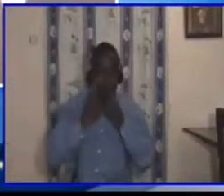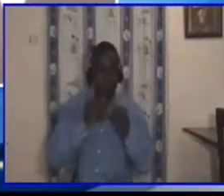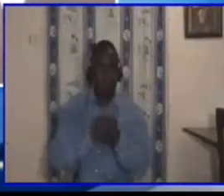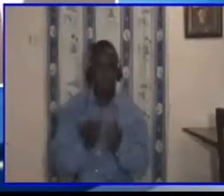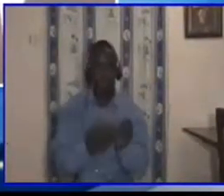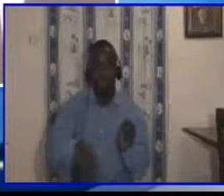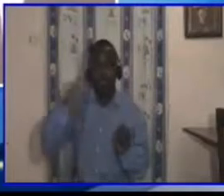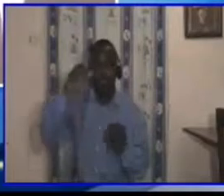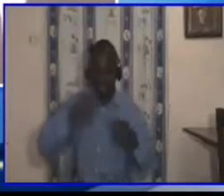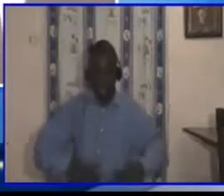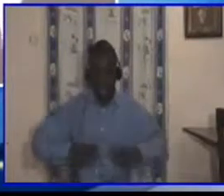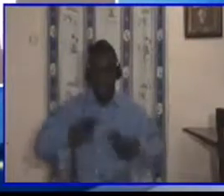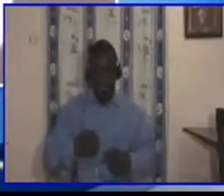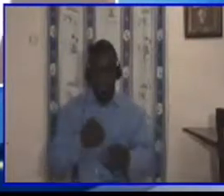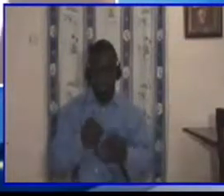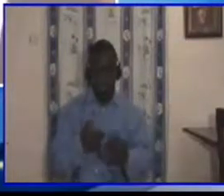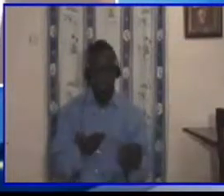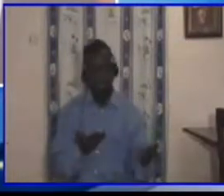era in pericolo